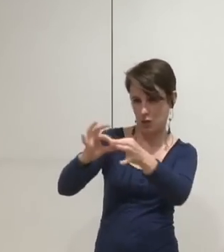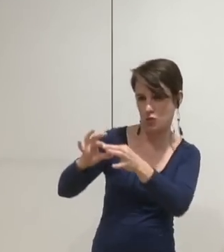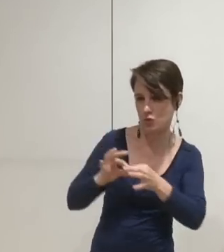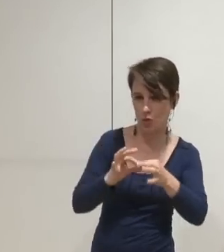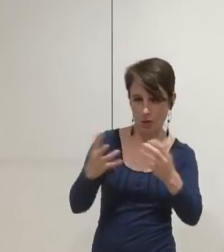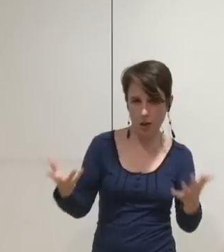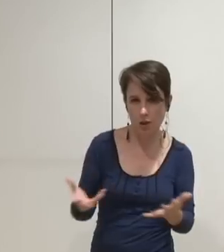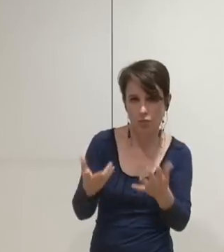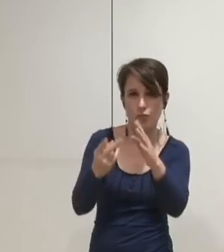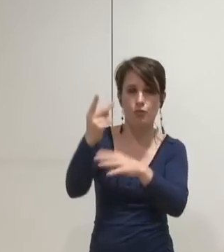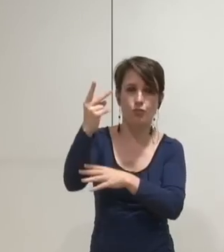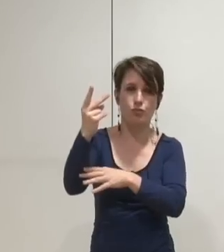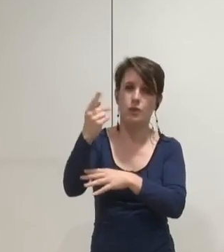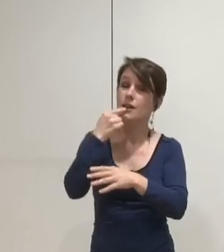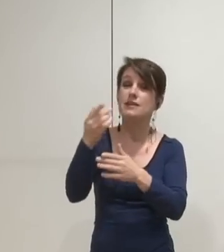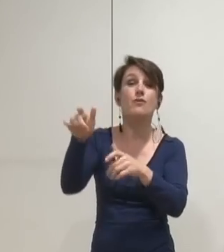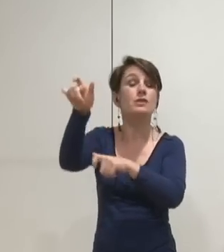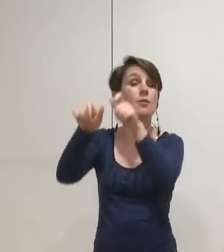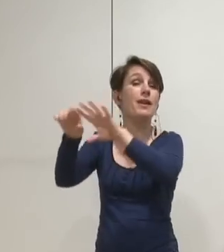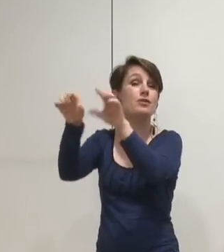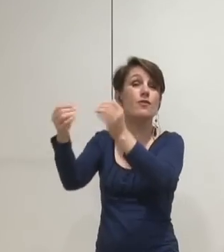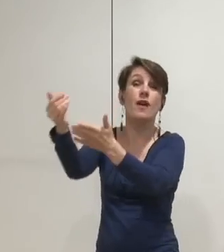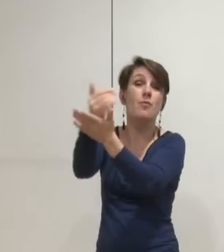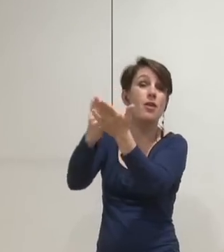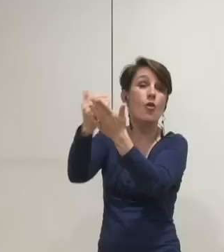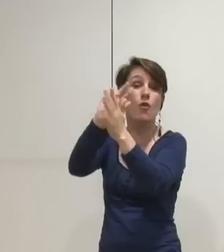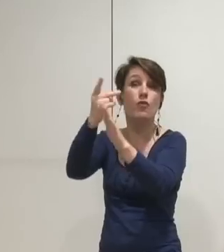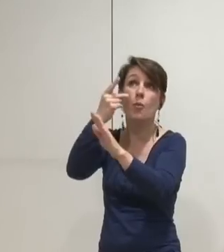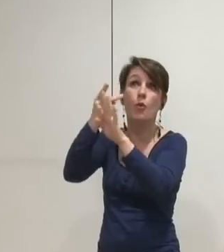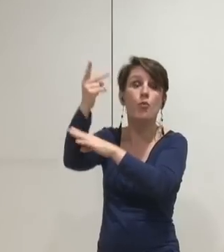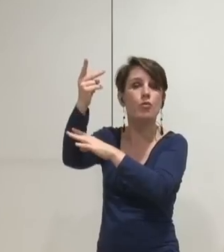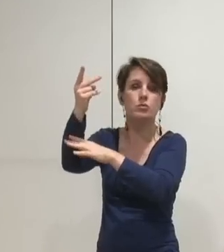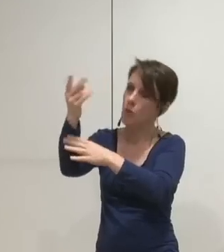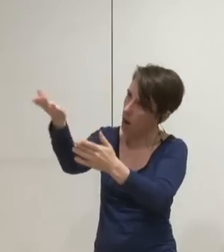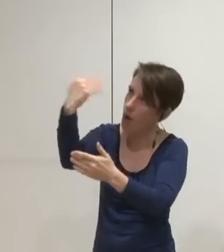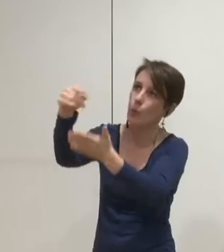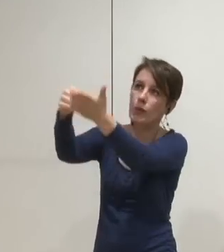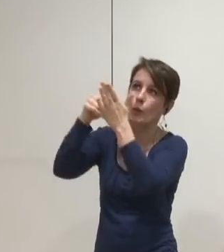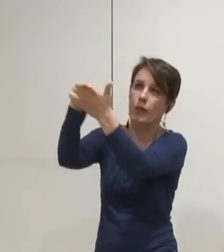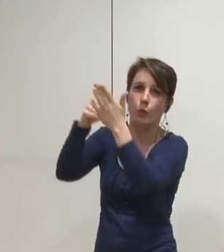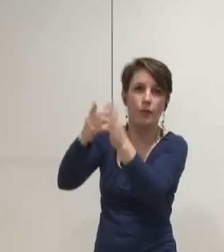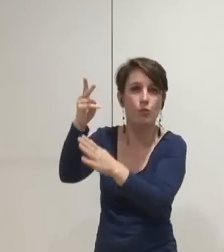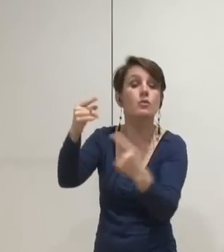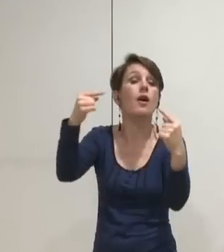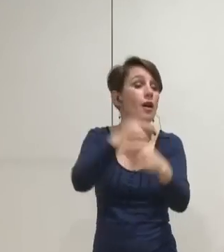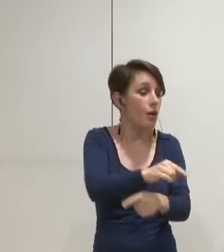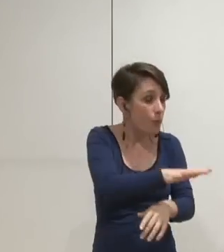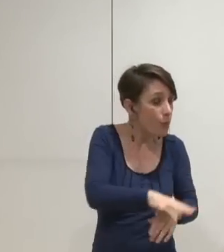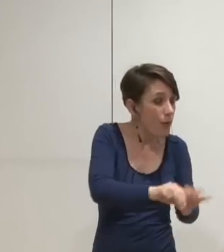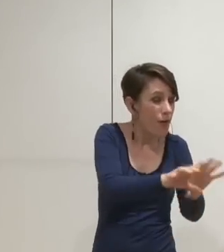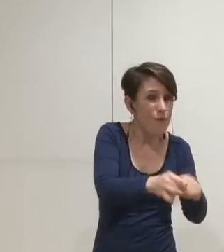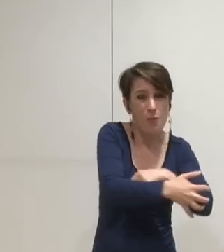solliciter les plus hauts revenus et à épargner les plus